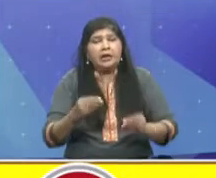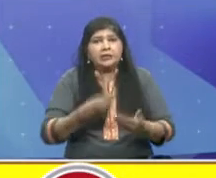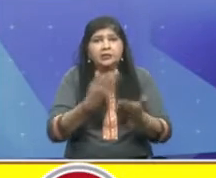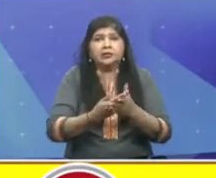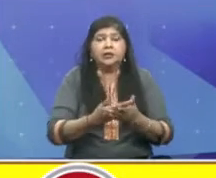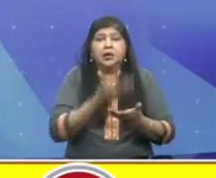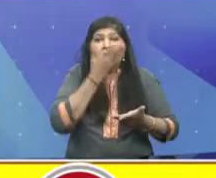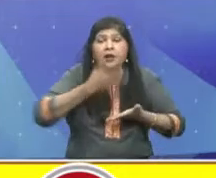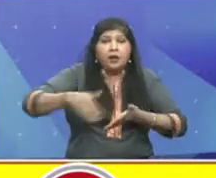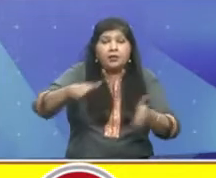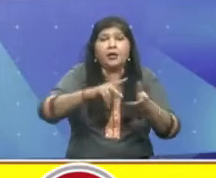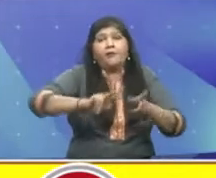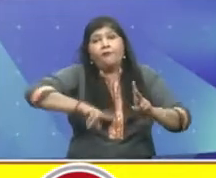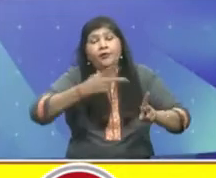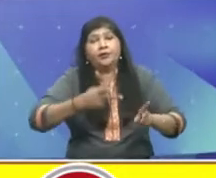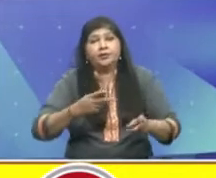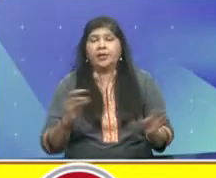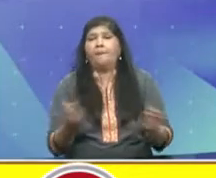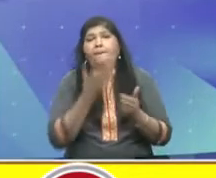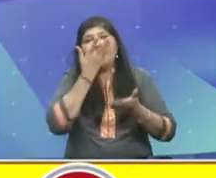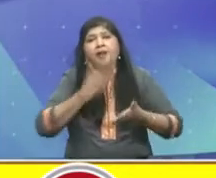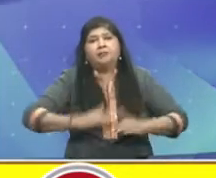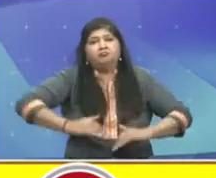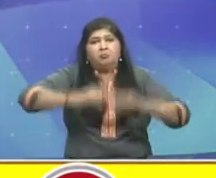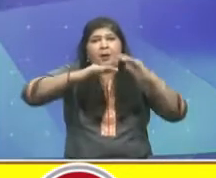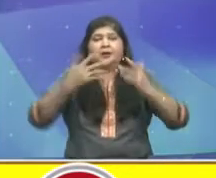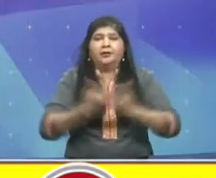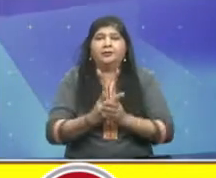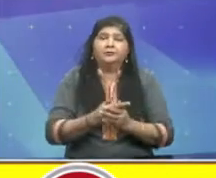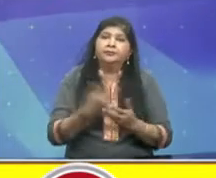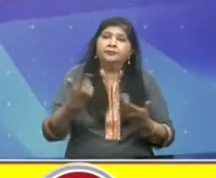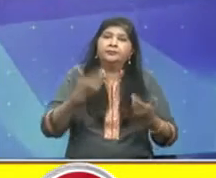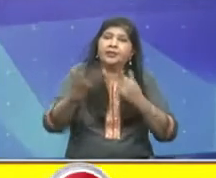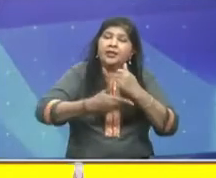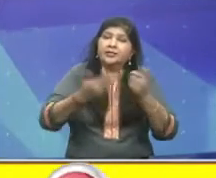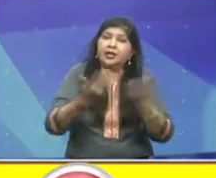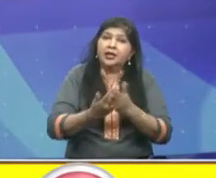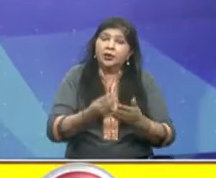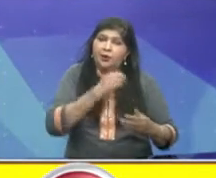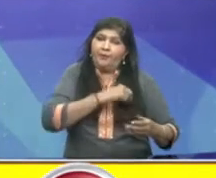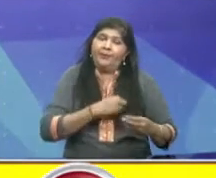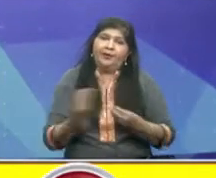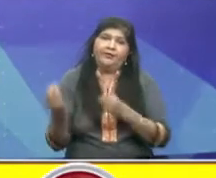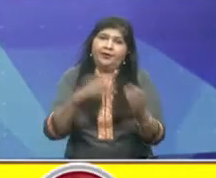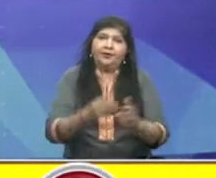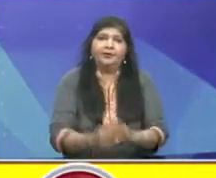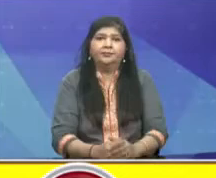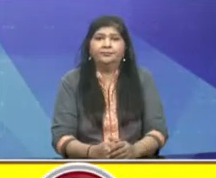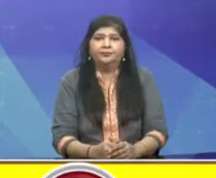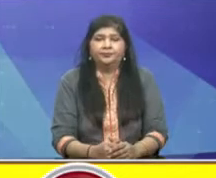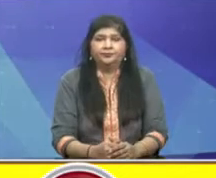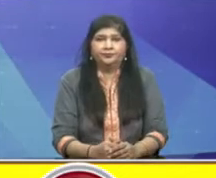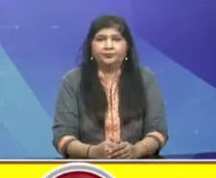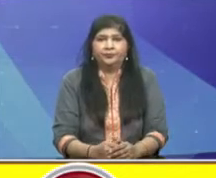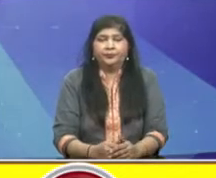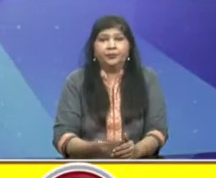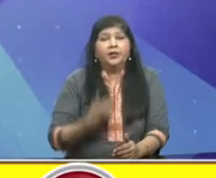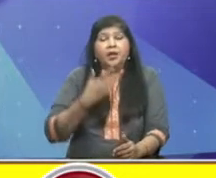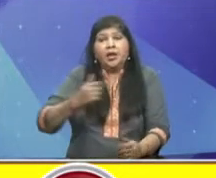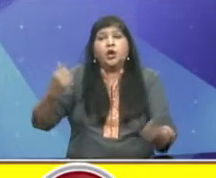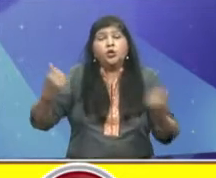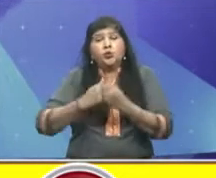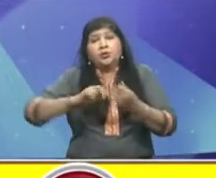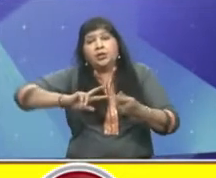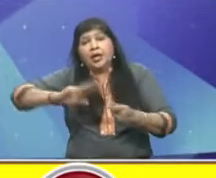ये नदी फिर से जीवित हो गई है। कितने ही किसानों को इसका फायदा हो रहा है। युद्ध के मैदान से